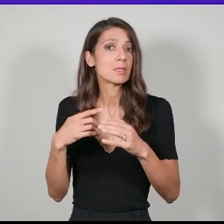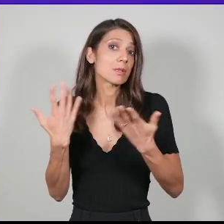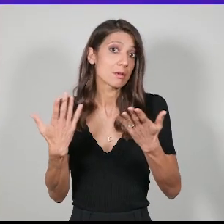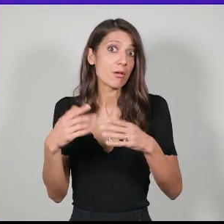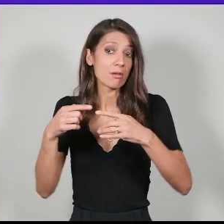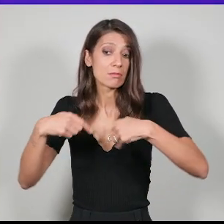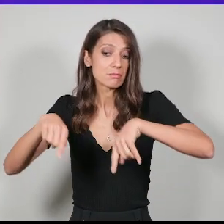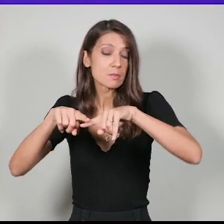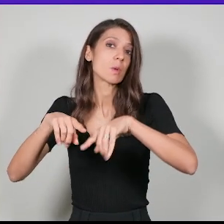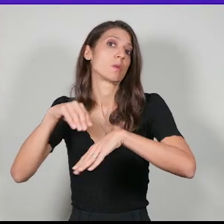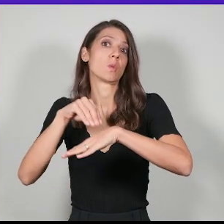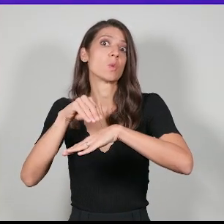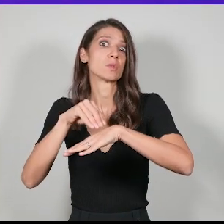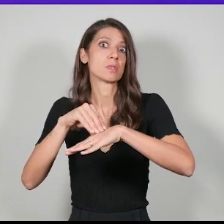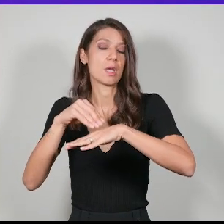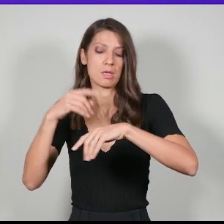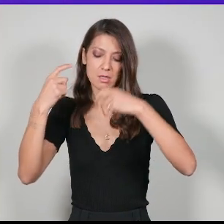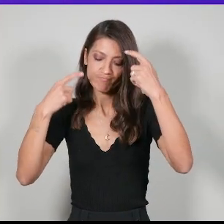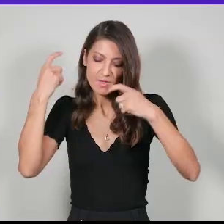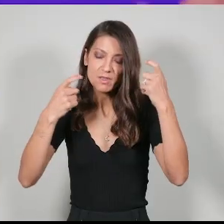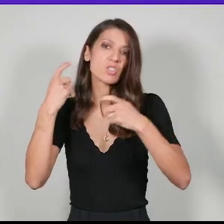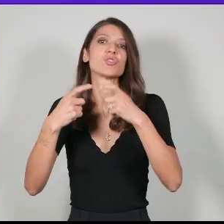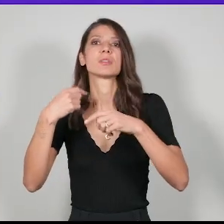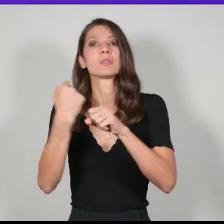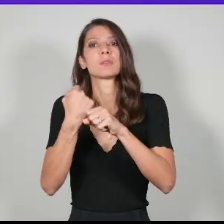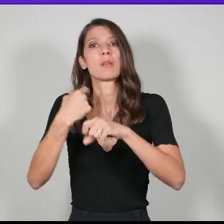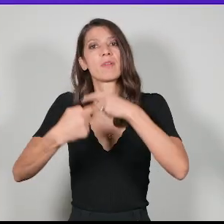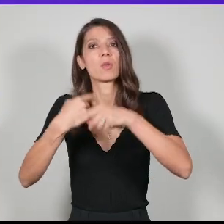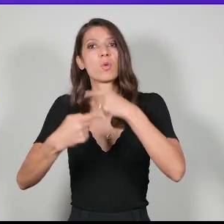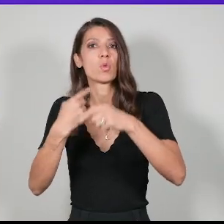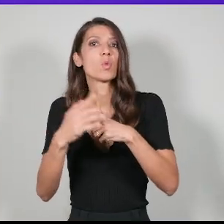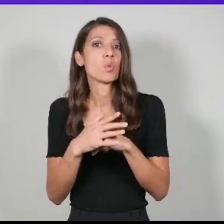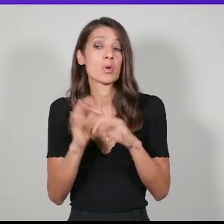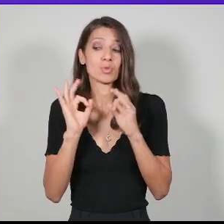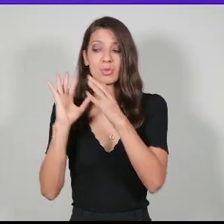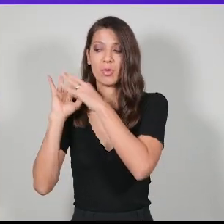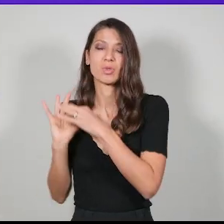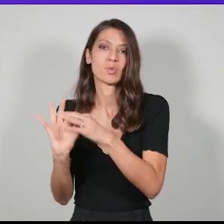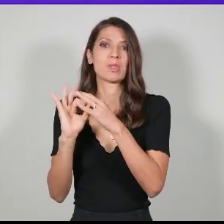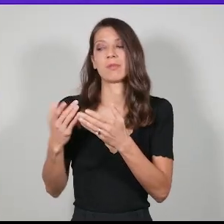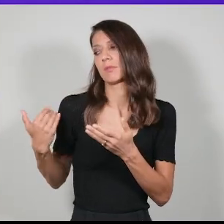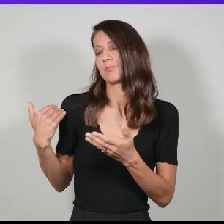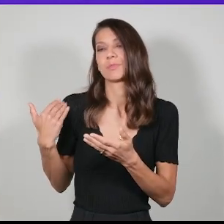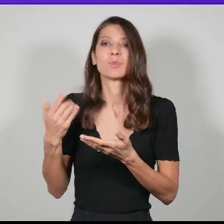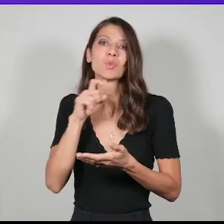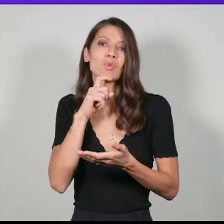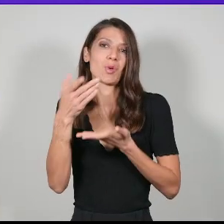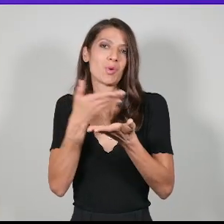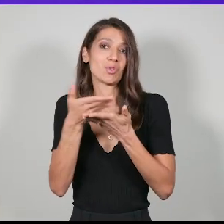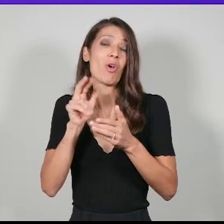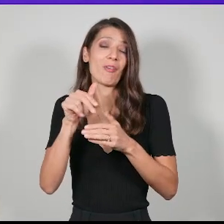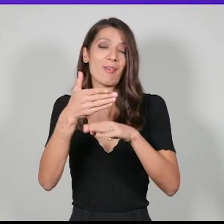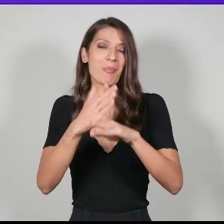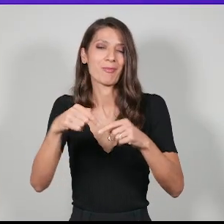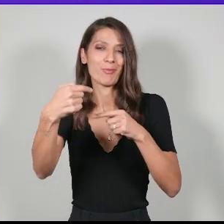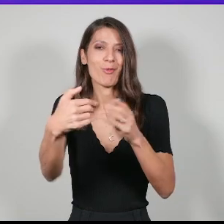Conseil porte aujourd'hui sur les invités intermédiaires, qui est en résonance avec les échanges que l'on a eus et que l'on aura encore. Je vous le disais, on